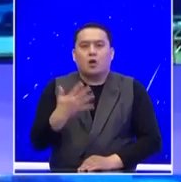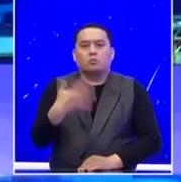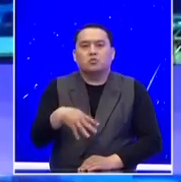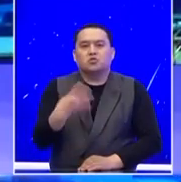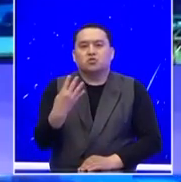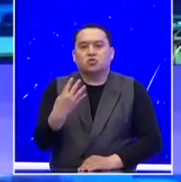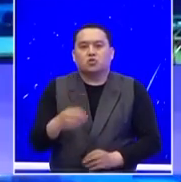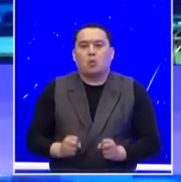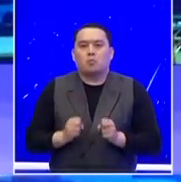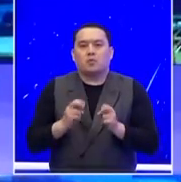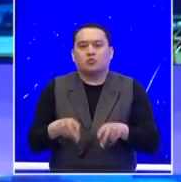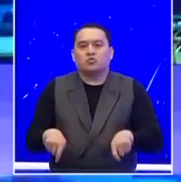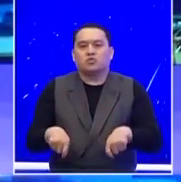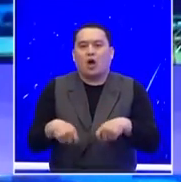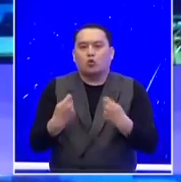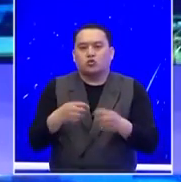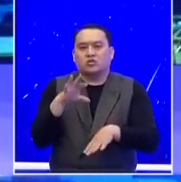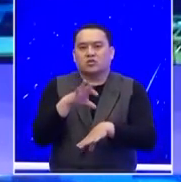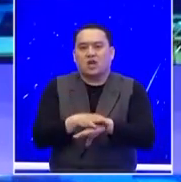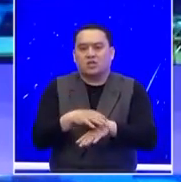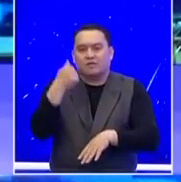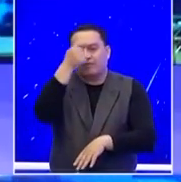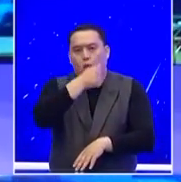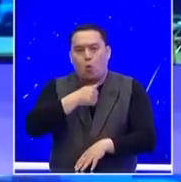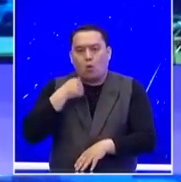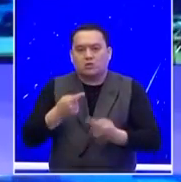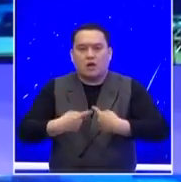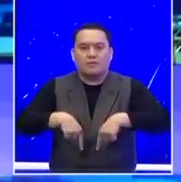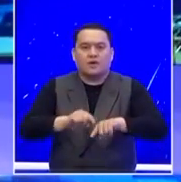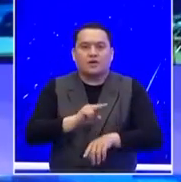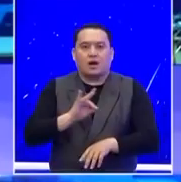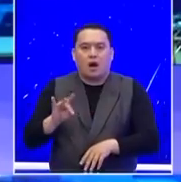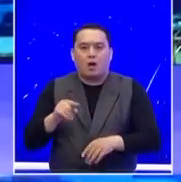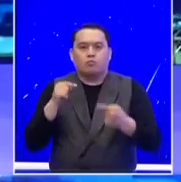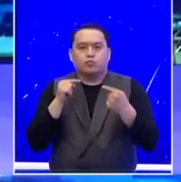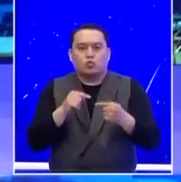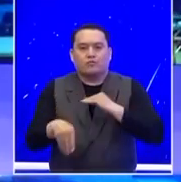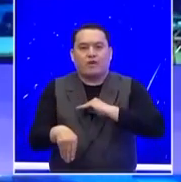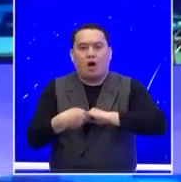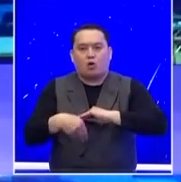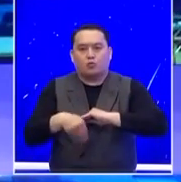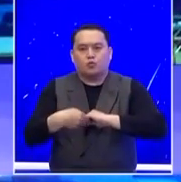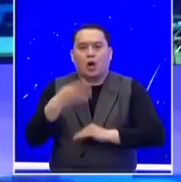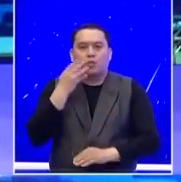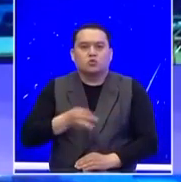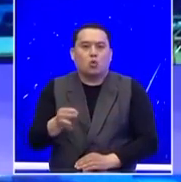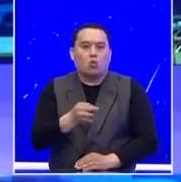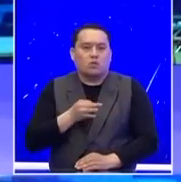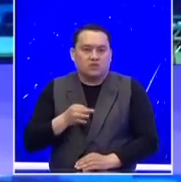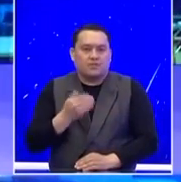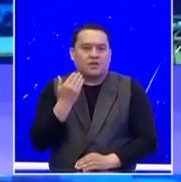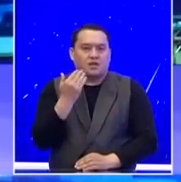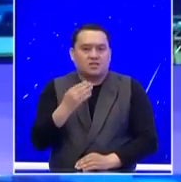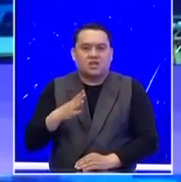Пятьдесят 4 уголовных правонарушения выявлено с начала года Департаментом агентства Республики Казахстан по противодействию коррупции по Алматинской